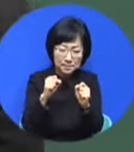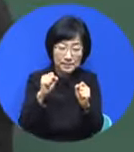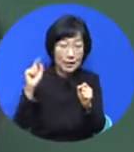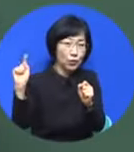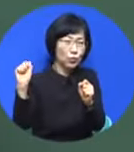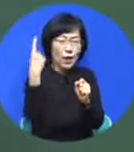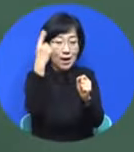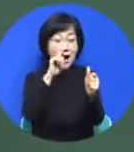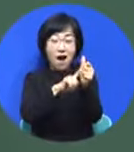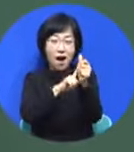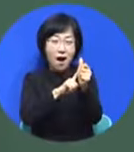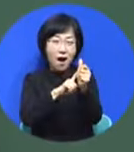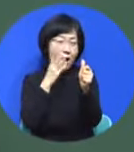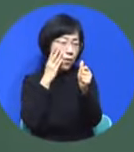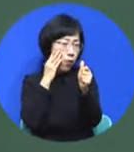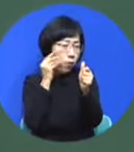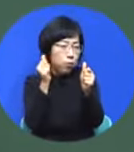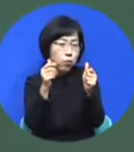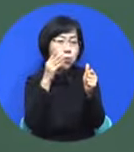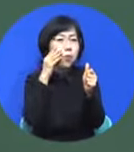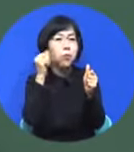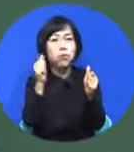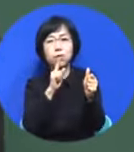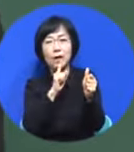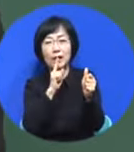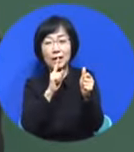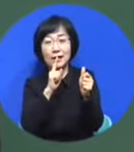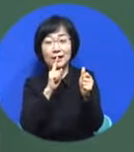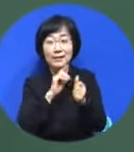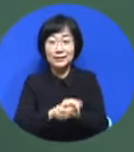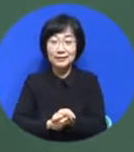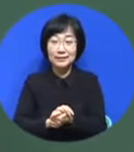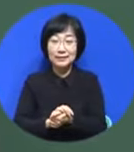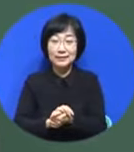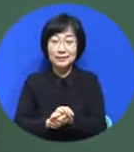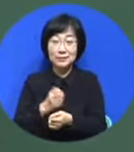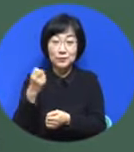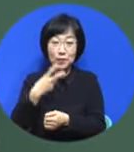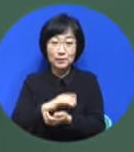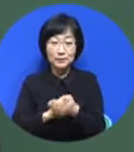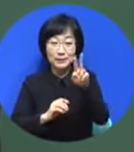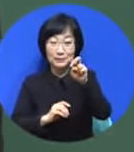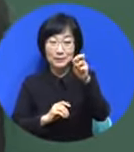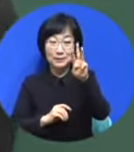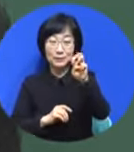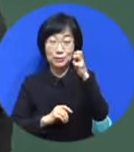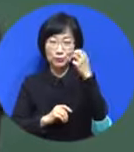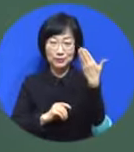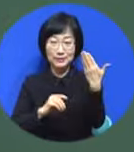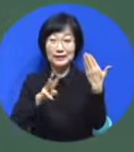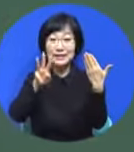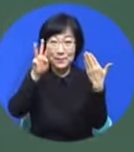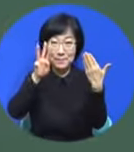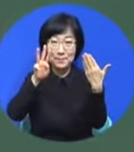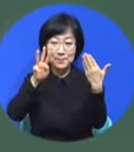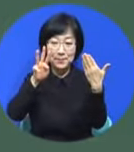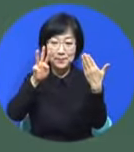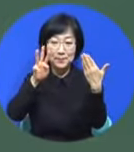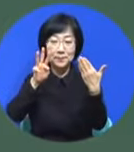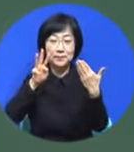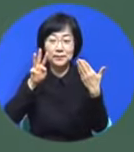was with Joseph, and he prospered. What does this mean? 3절에는 뭐라고 돼 있습니다? What does it say in verse 3? 3절에는